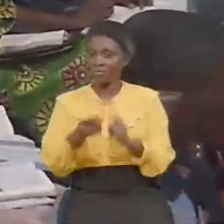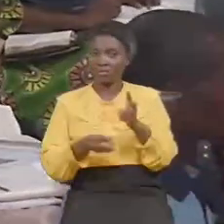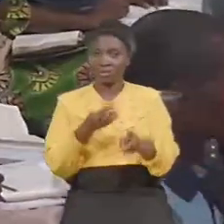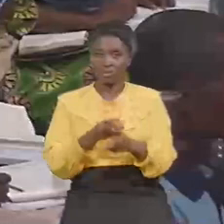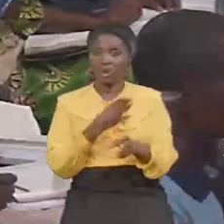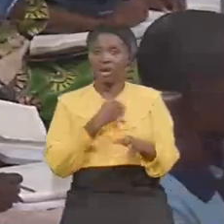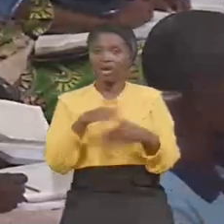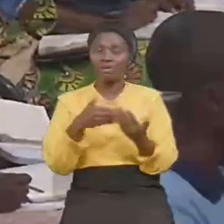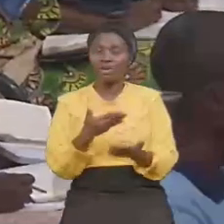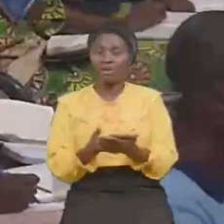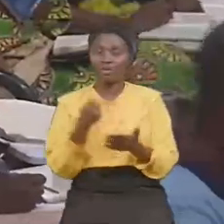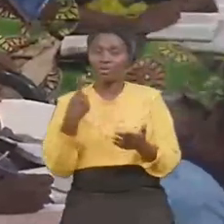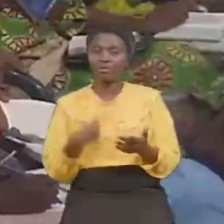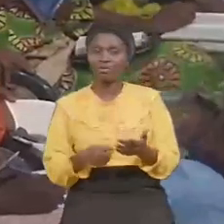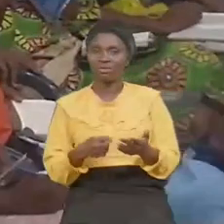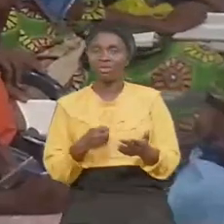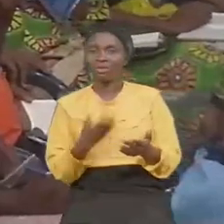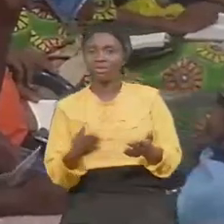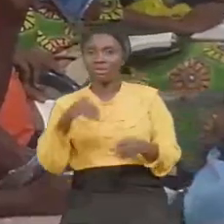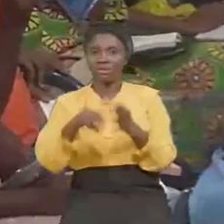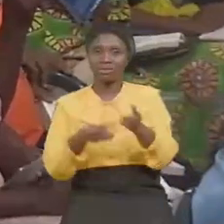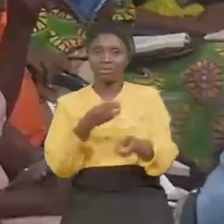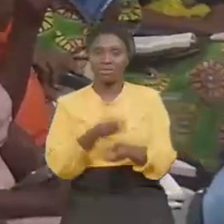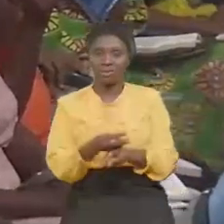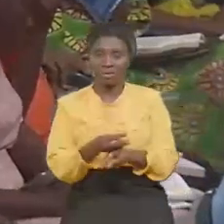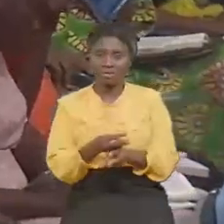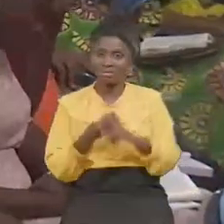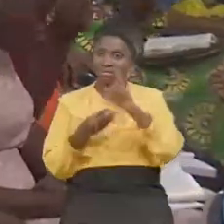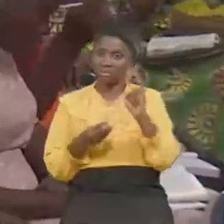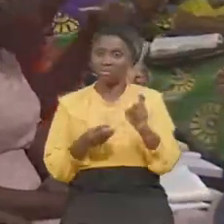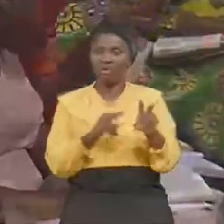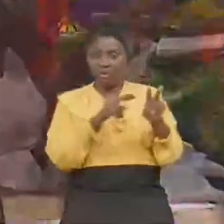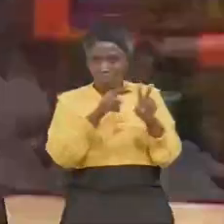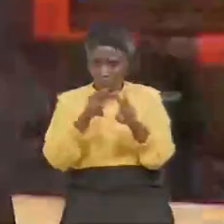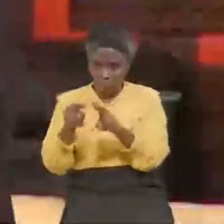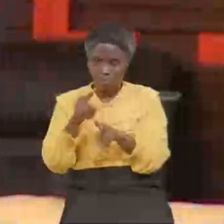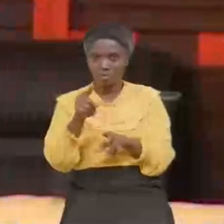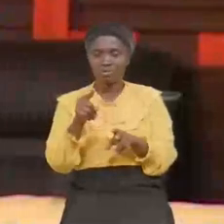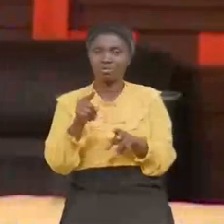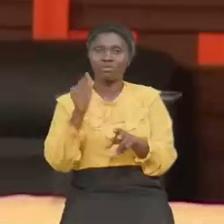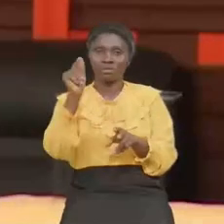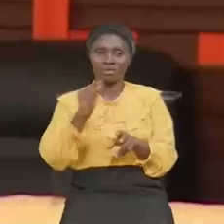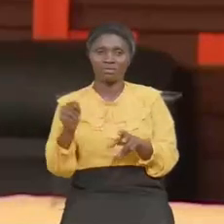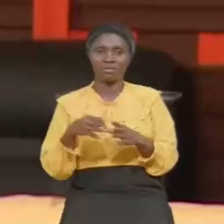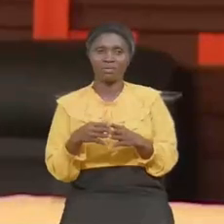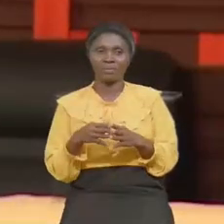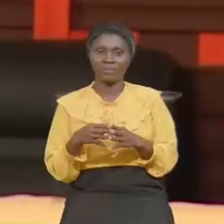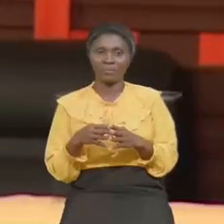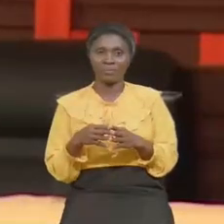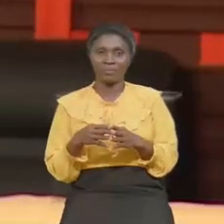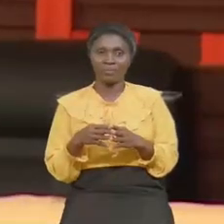dégradations du monde? Veillez donc. Verset 36. Et priez en tout temps, afin que vous ayez la